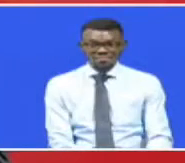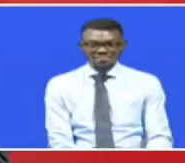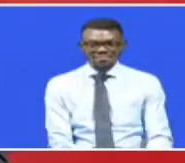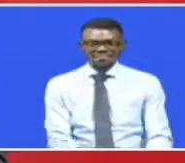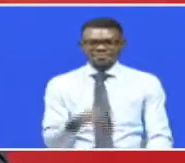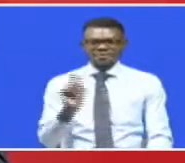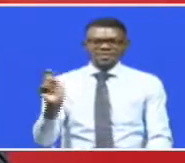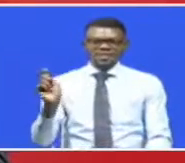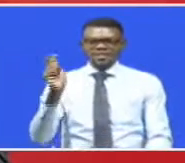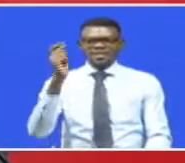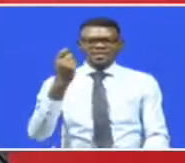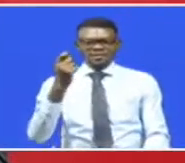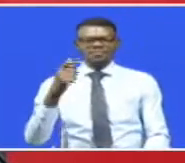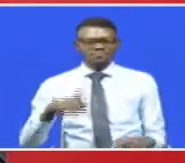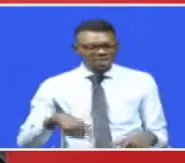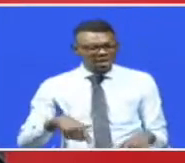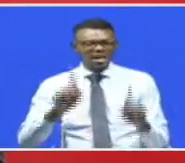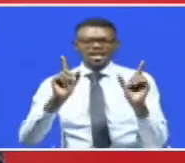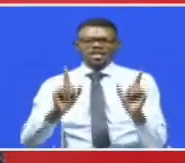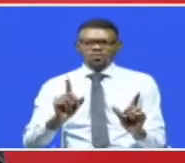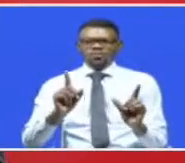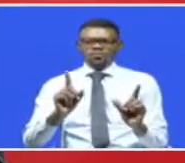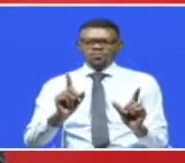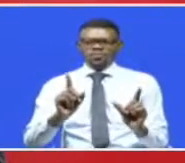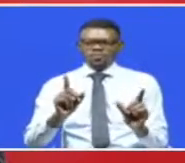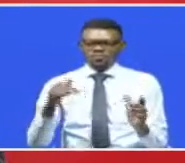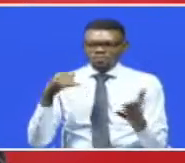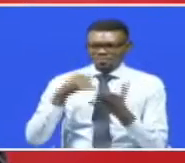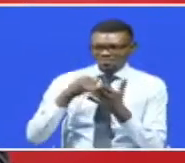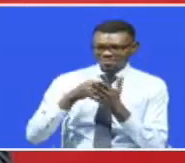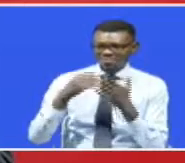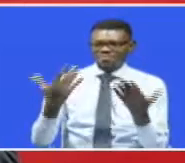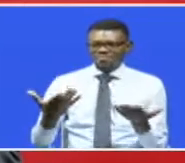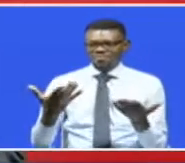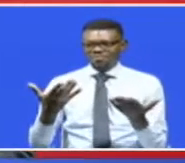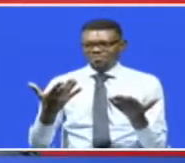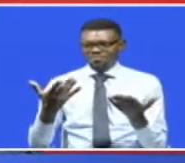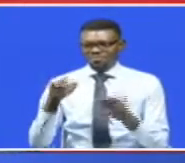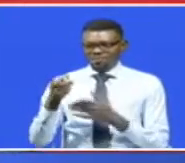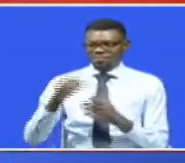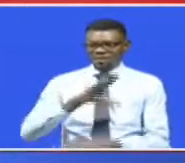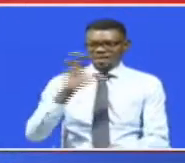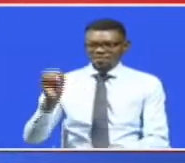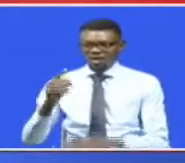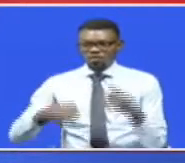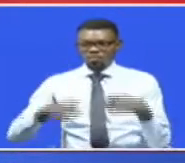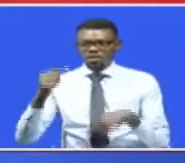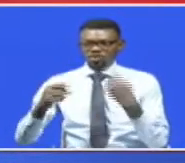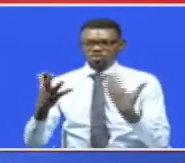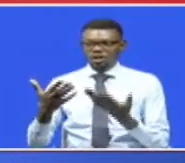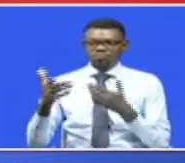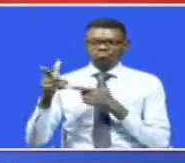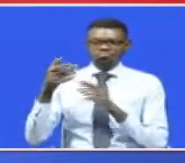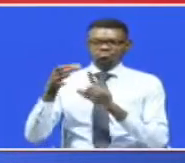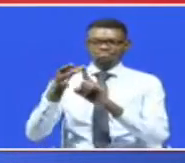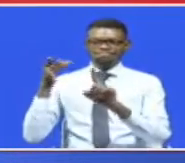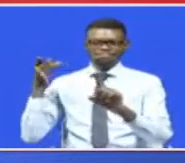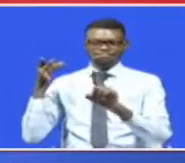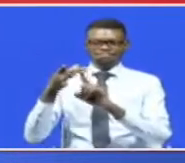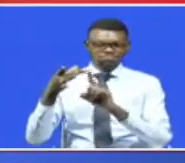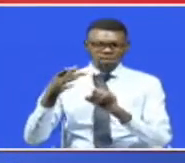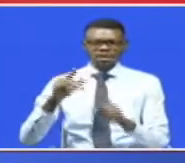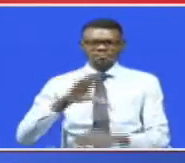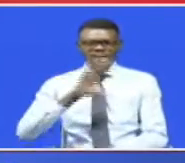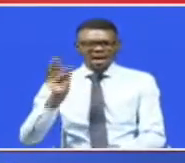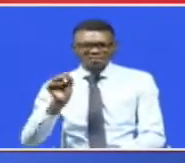Na Kenya imepata kibali cha kuwa mwenyeji wa mashindano ya ulengaji shabaha barani Afrika. Na mwakaguzi kutoka afisi kuu za Afrika za